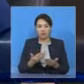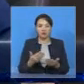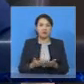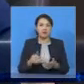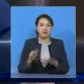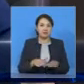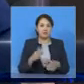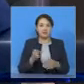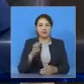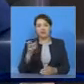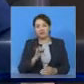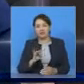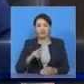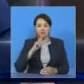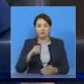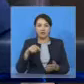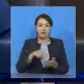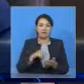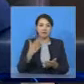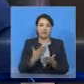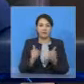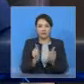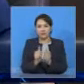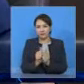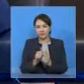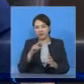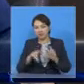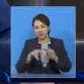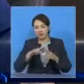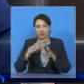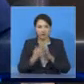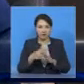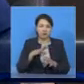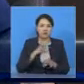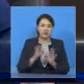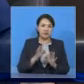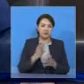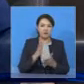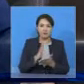жерде осы Ырғыздың басында орталықтандырылған, құрылыс ауылында орталықтандырылған,